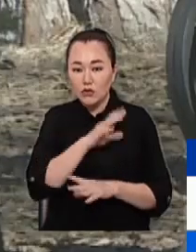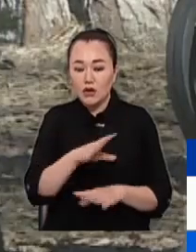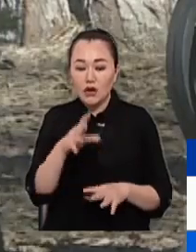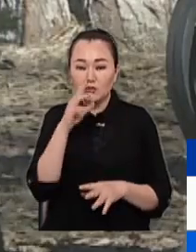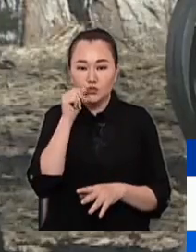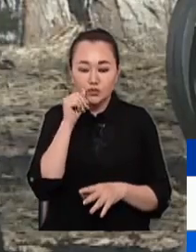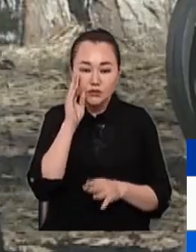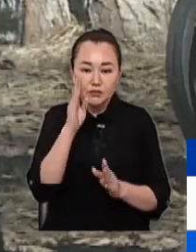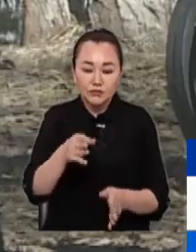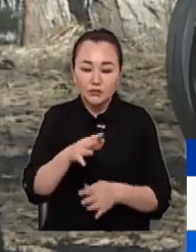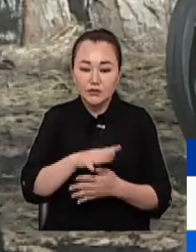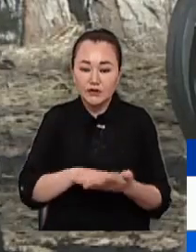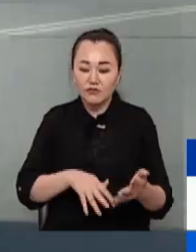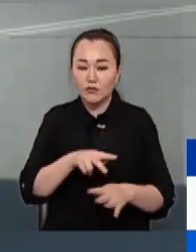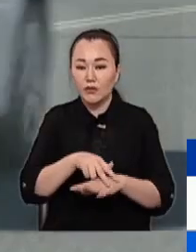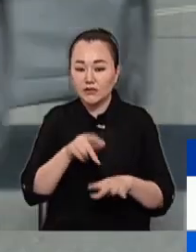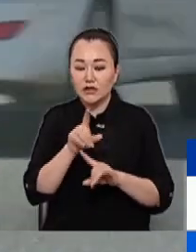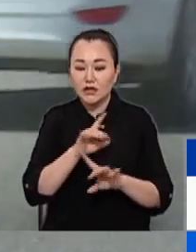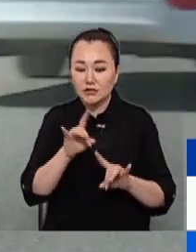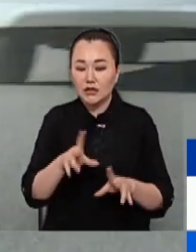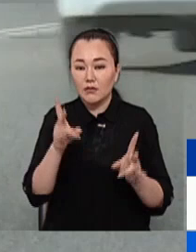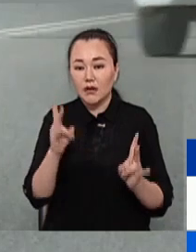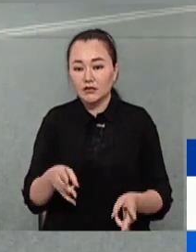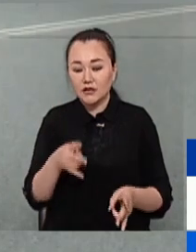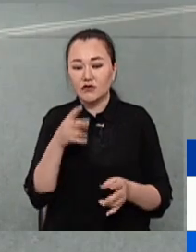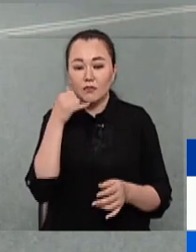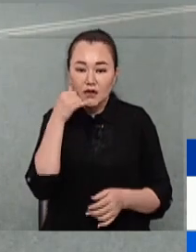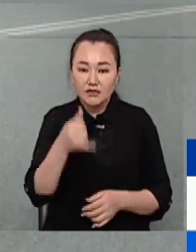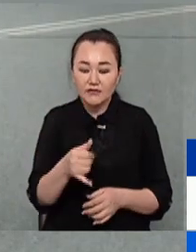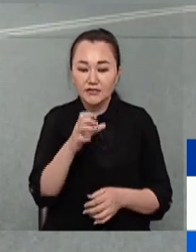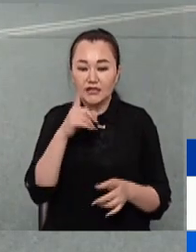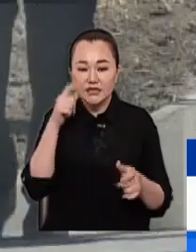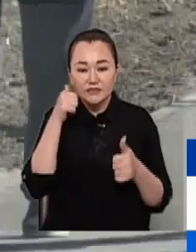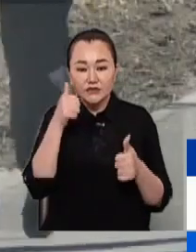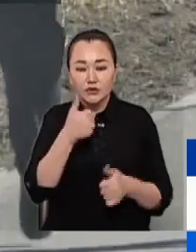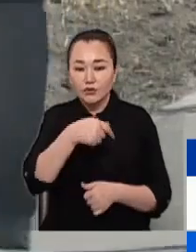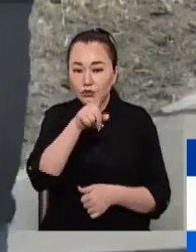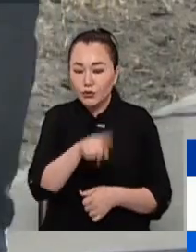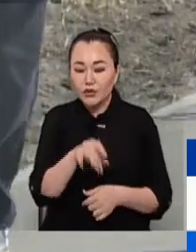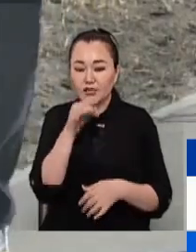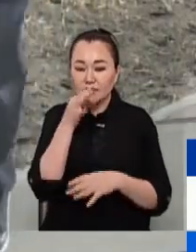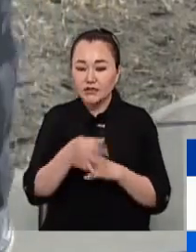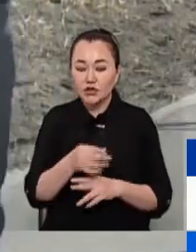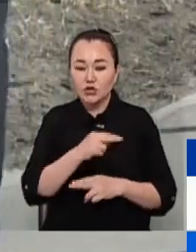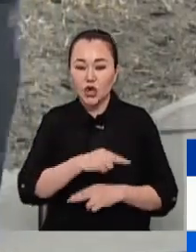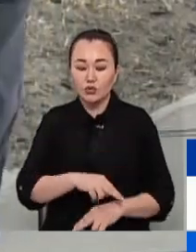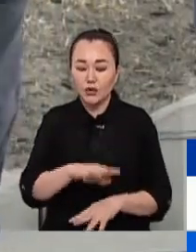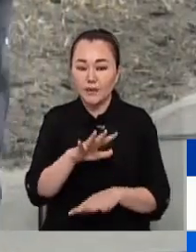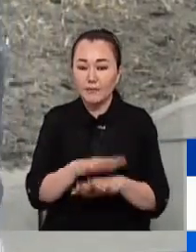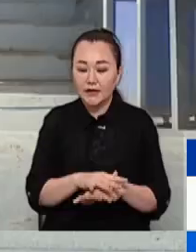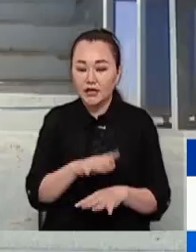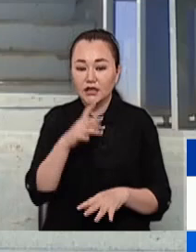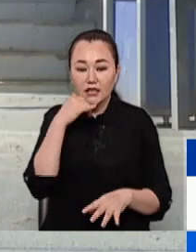обратился с заявлением в полицию. Там рассказали, что пострадавшему позвонили с неизвестного номера и представились сотрудником банка.